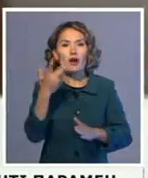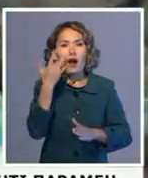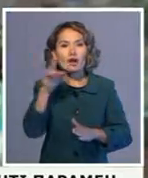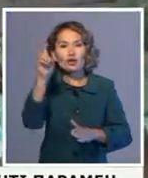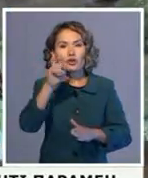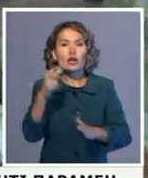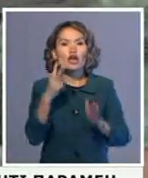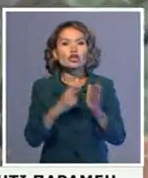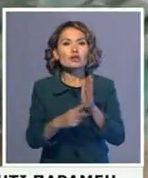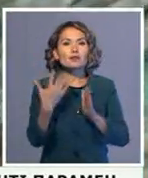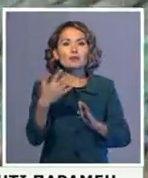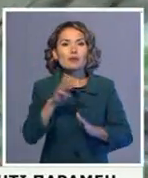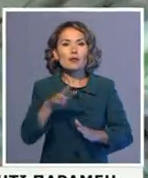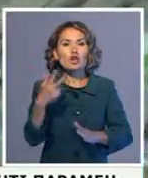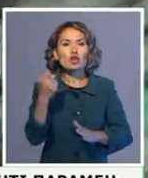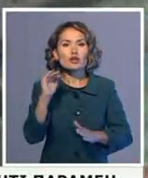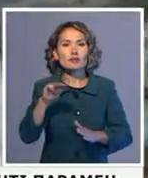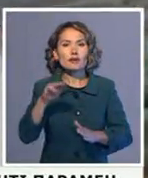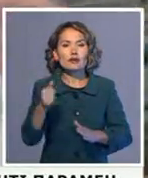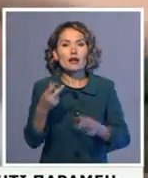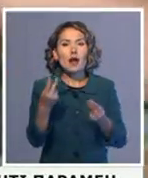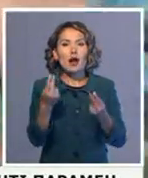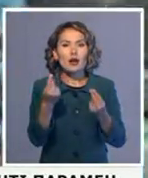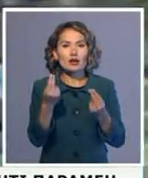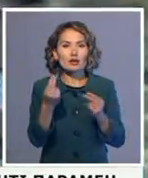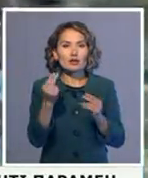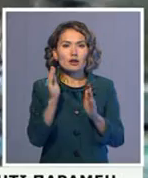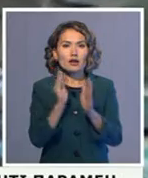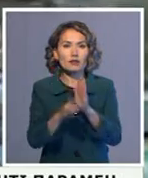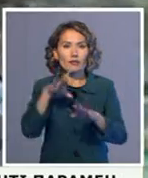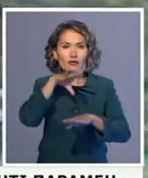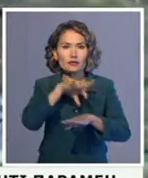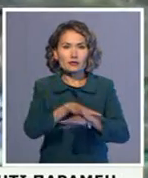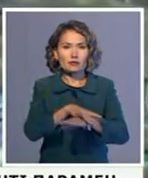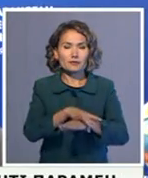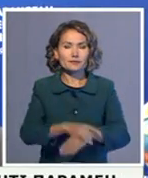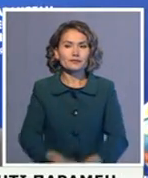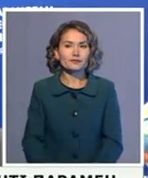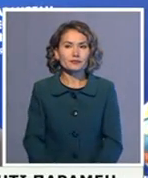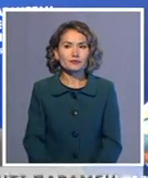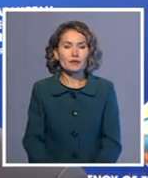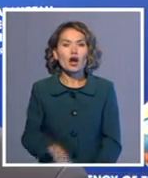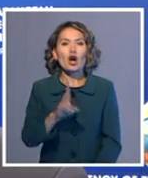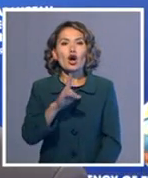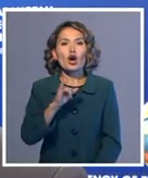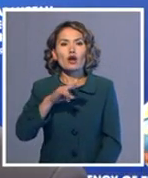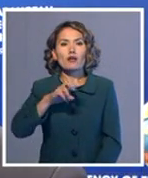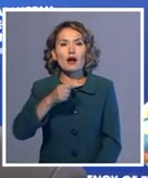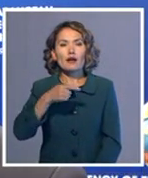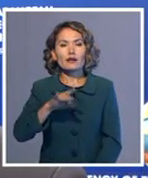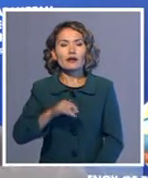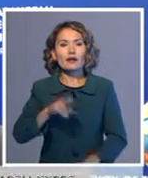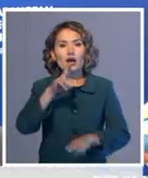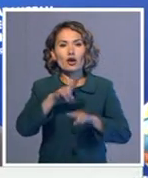және 75 миллион 300 мың теңге көлемінде пара алды деген айып тағылып отыр. Құлагер құрылыс компаниясының